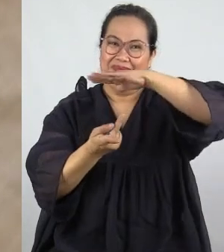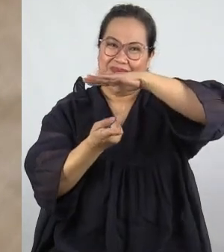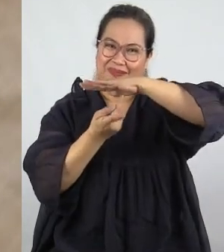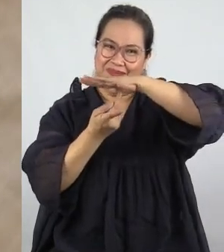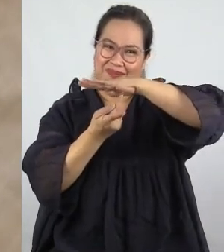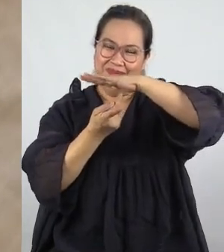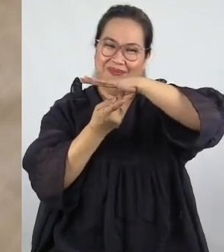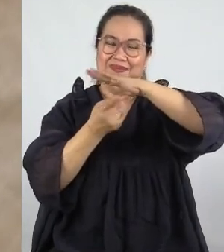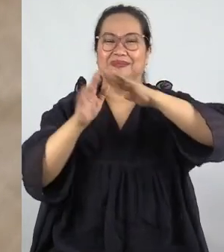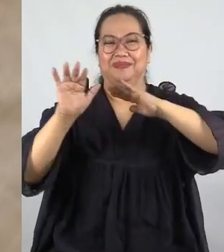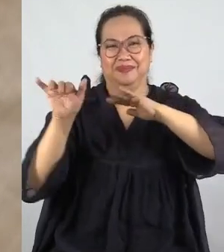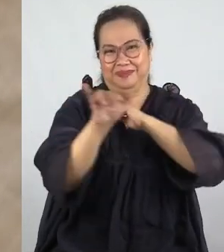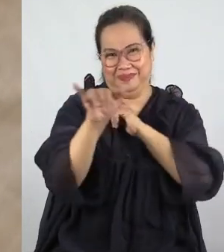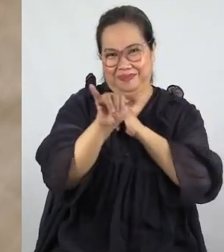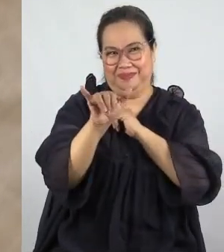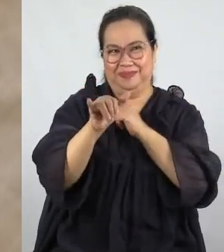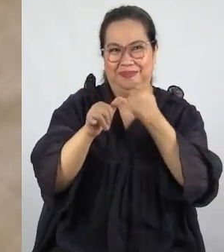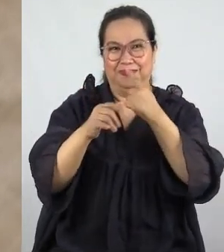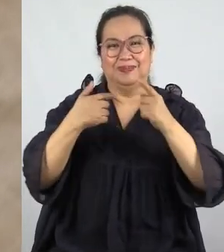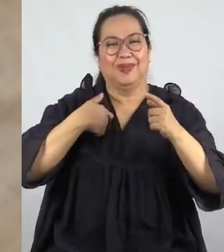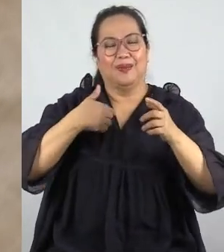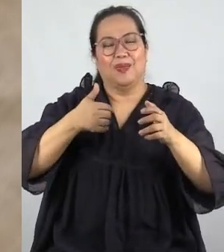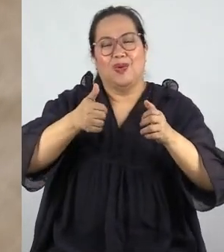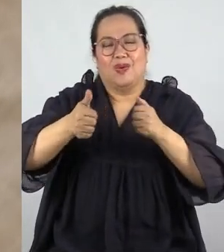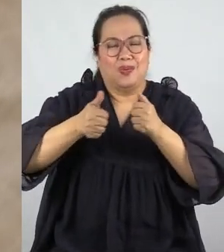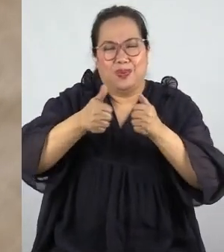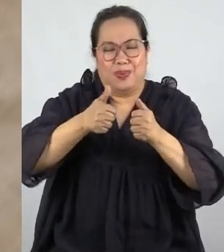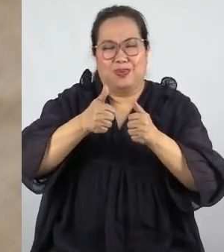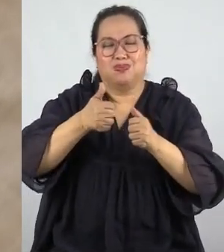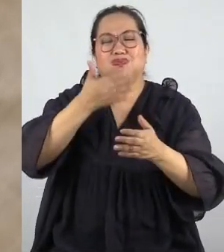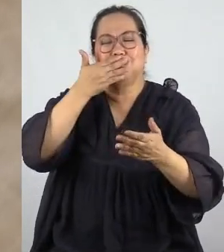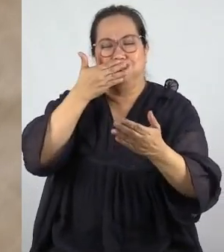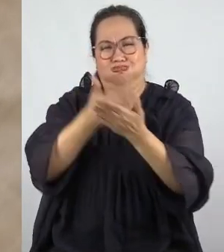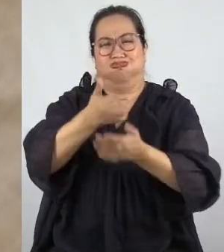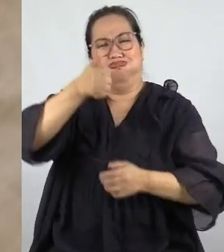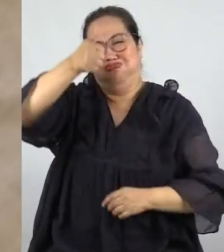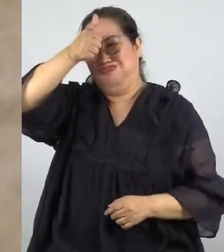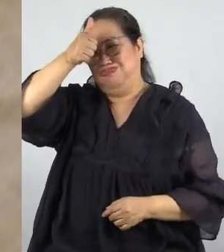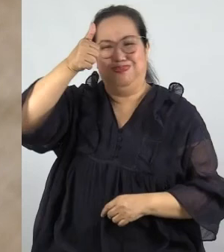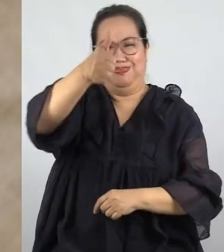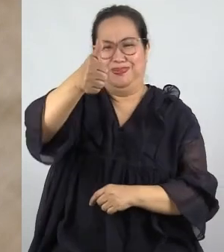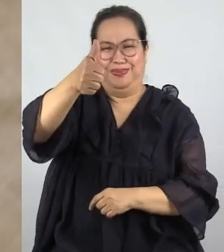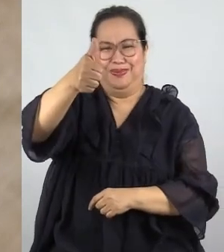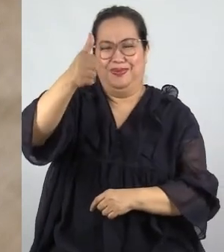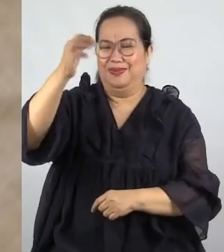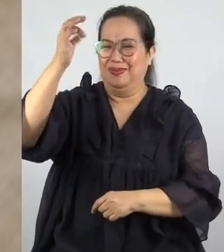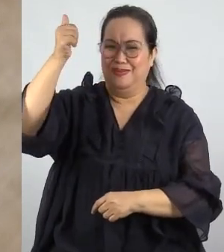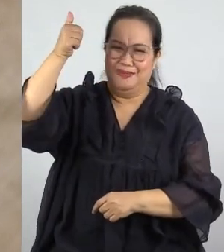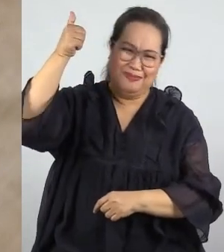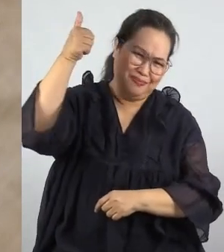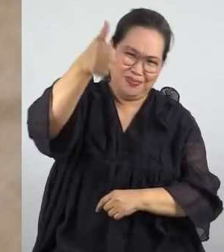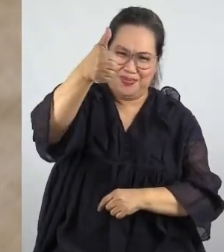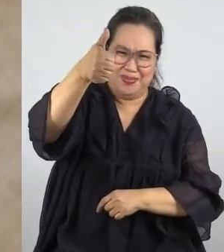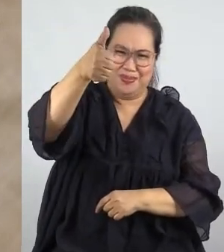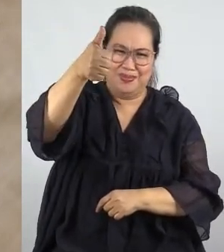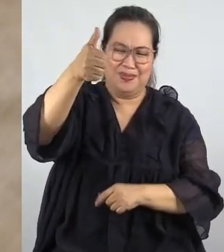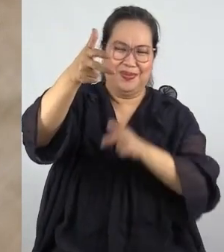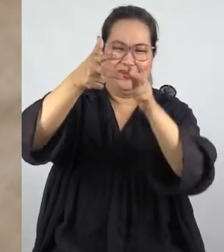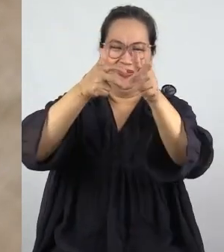masabi natin, I have fought the good fight. I have finished the